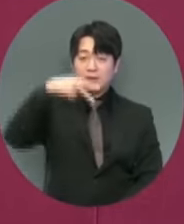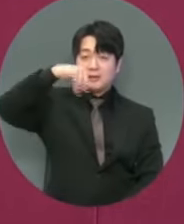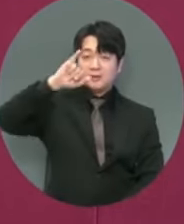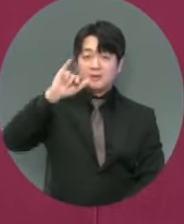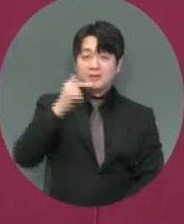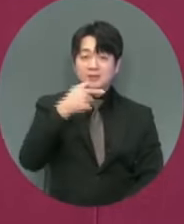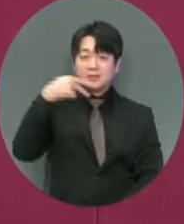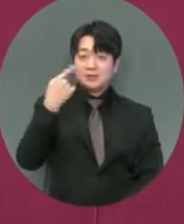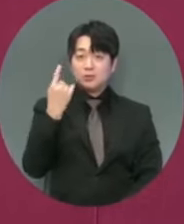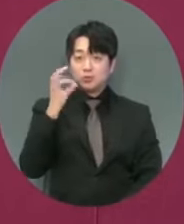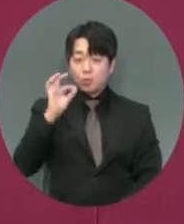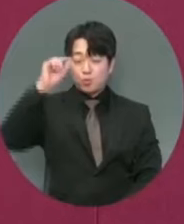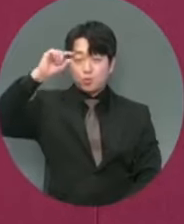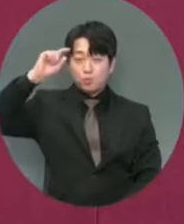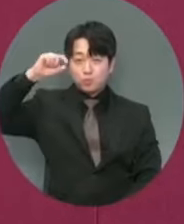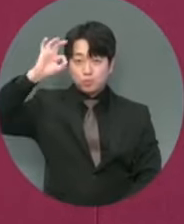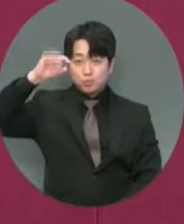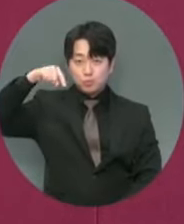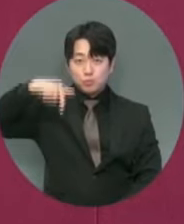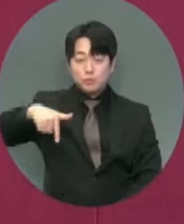신동욱 의원,